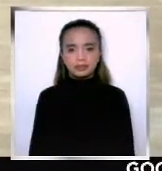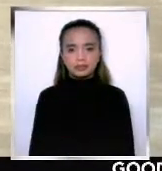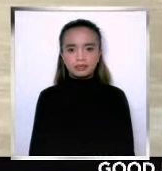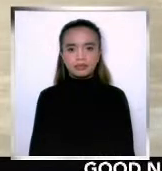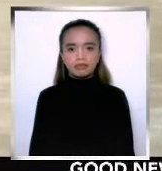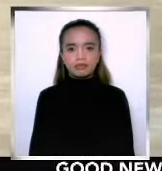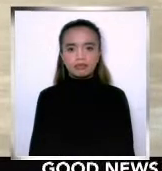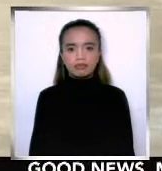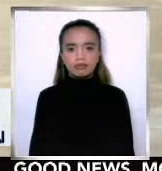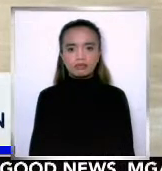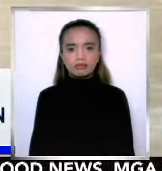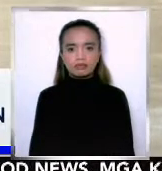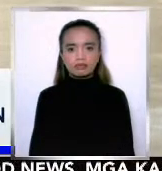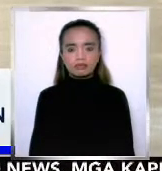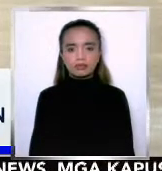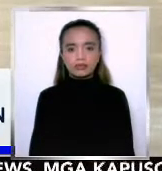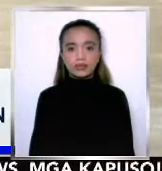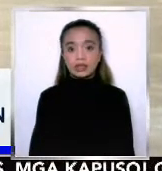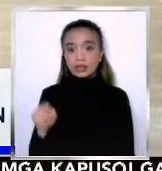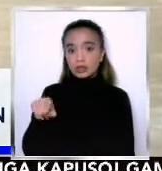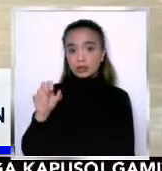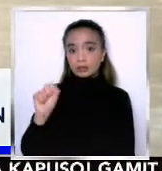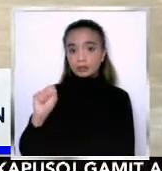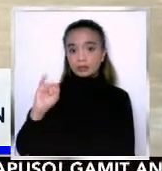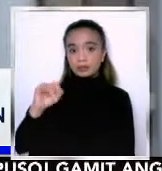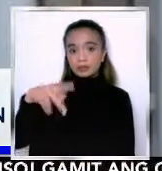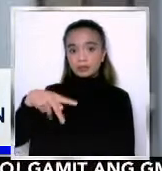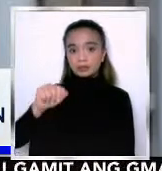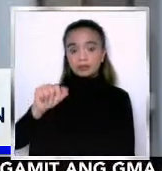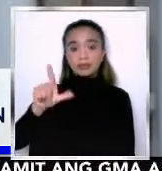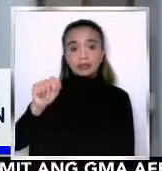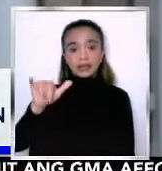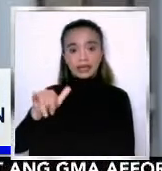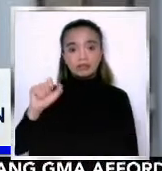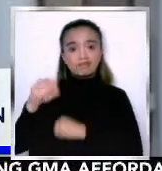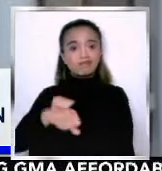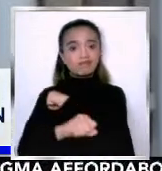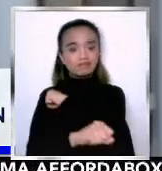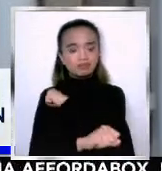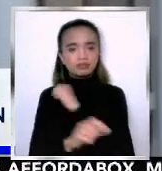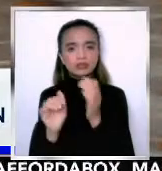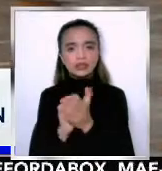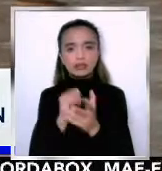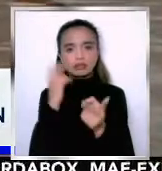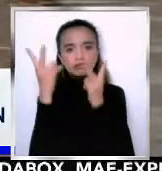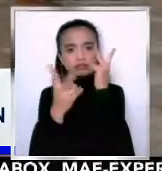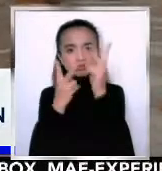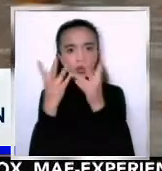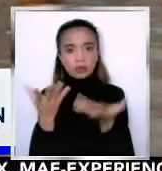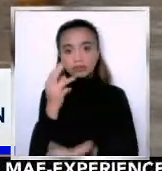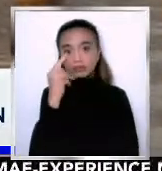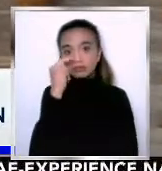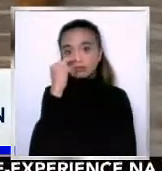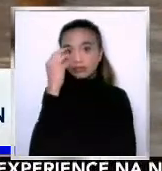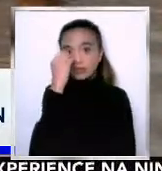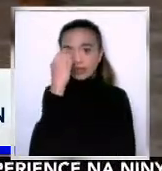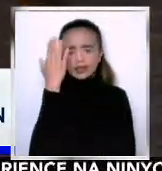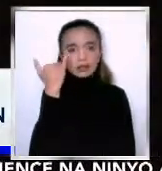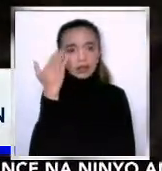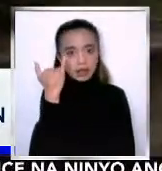Ang Sipalay, ang isa sa mga dinadayo ng mga turista sa Negros Occidental dahil sa taglay nitong